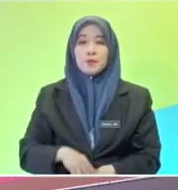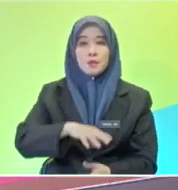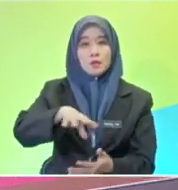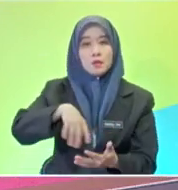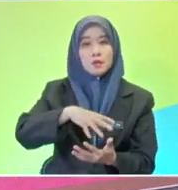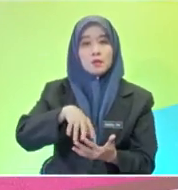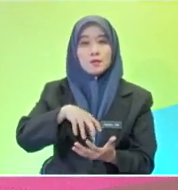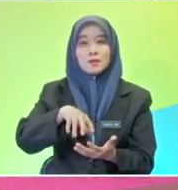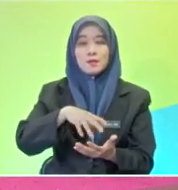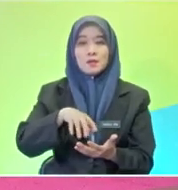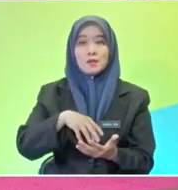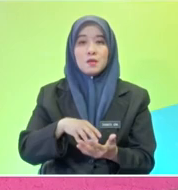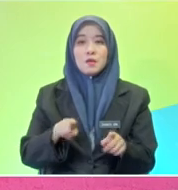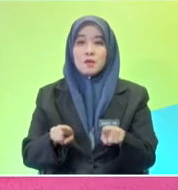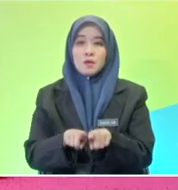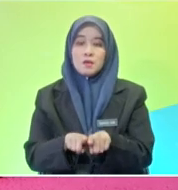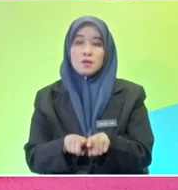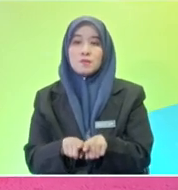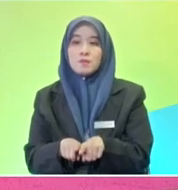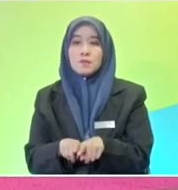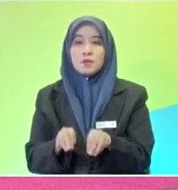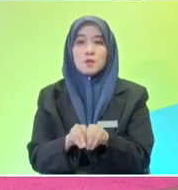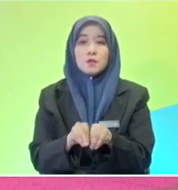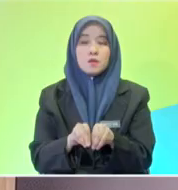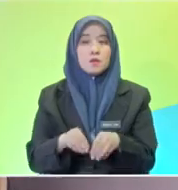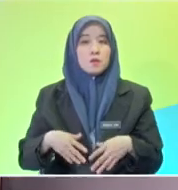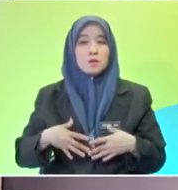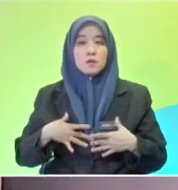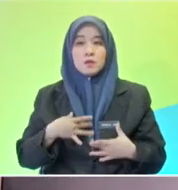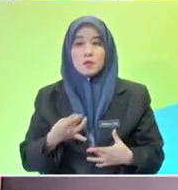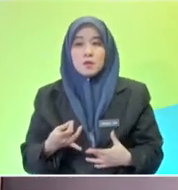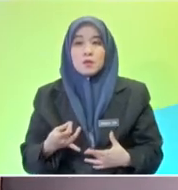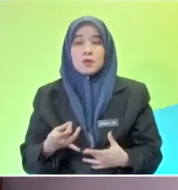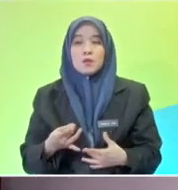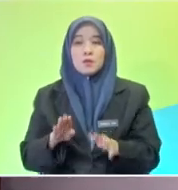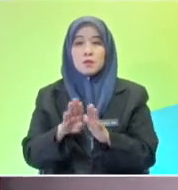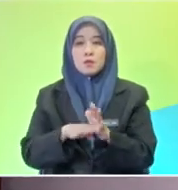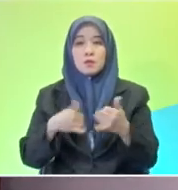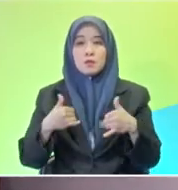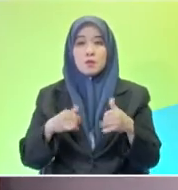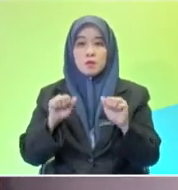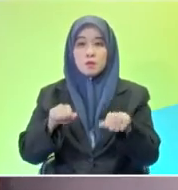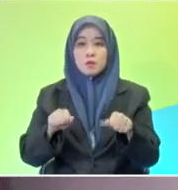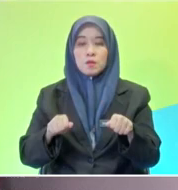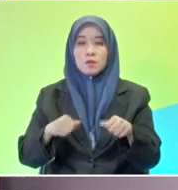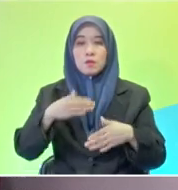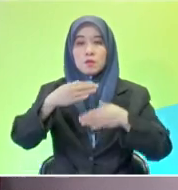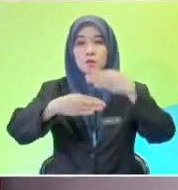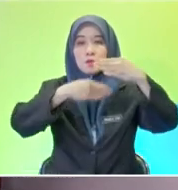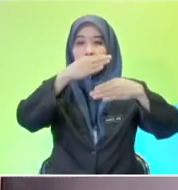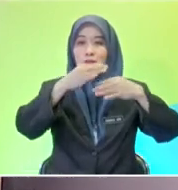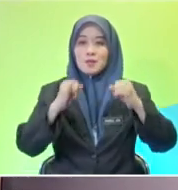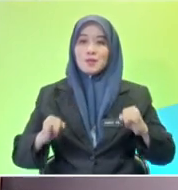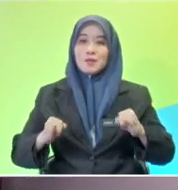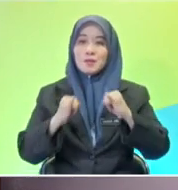Macam seronok main dengan kaki pun mesti sedap. Ini kalau biasanya kita boleh membina istana pasir. Betul. Alamak, tercakap.